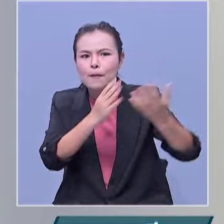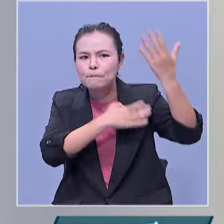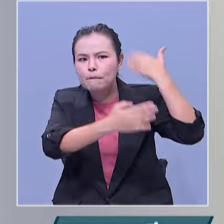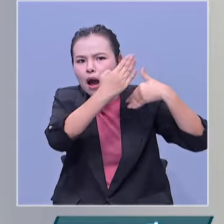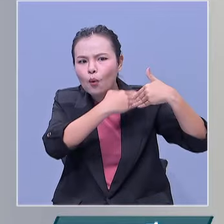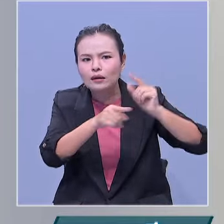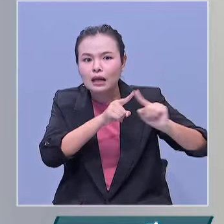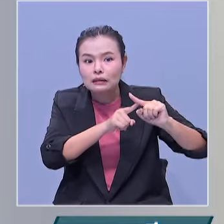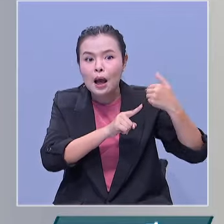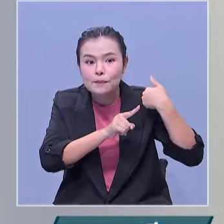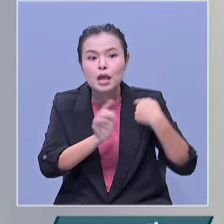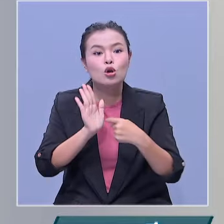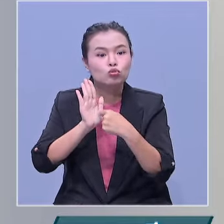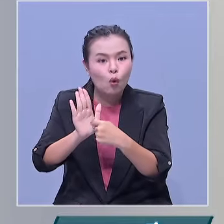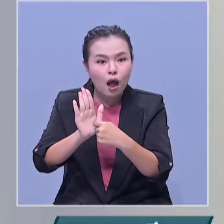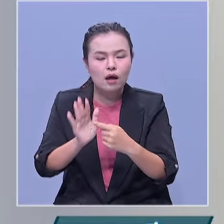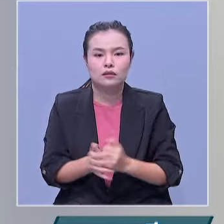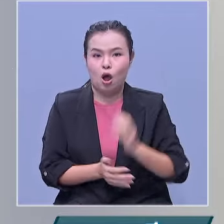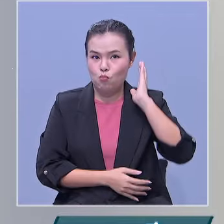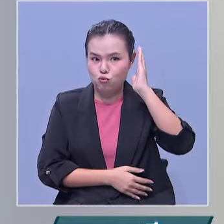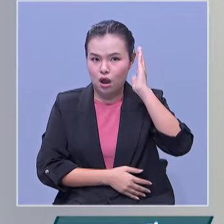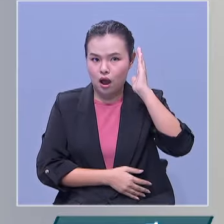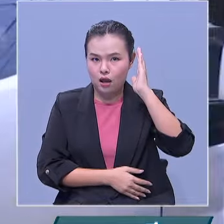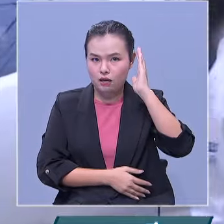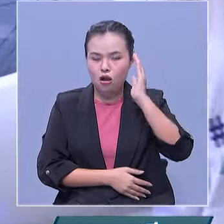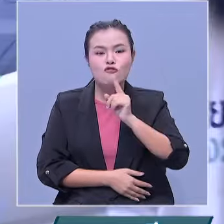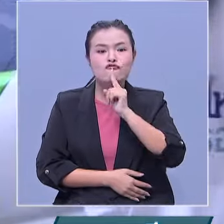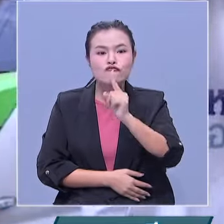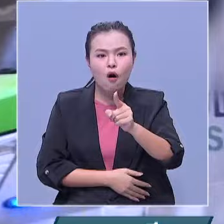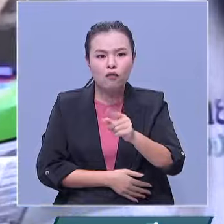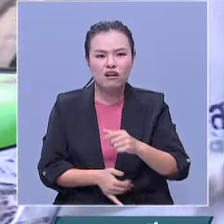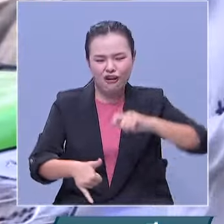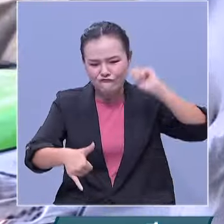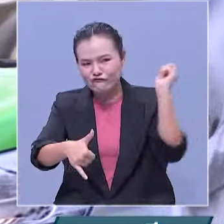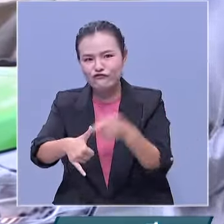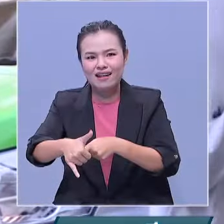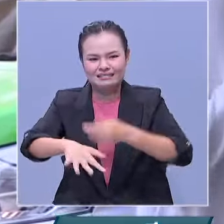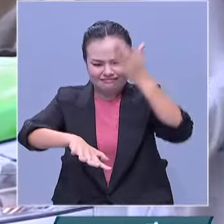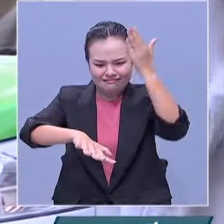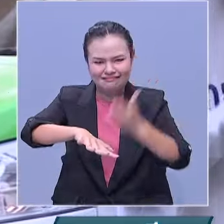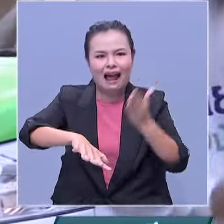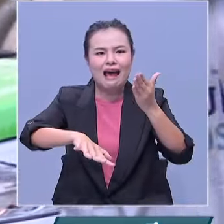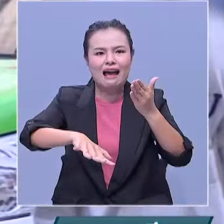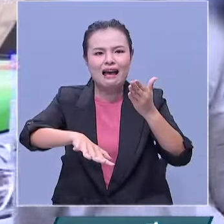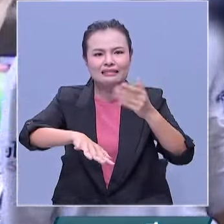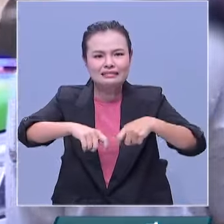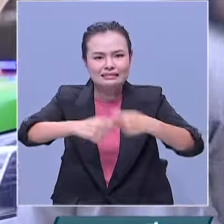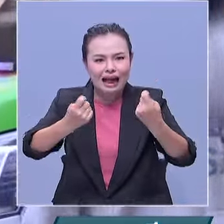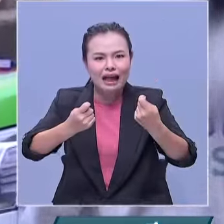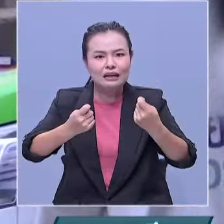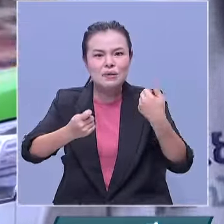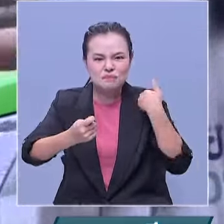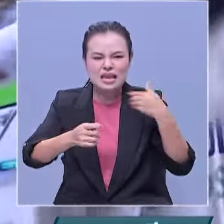ไม่อย่างเช่นเคสที่มีชายคนนึงมาร้องบอกว่าถูกไล่ฟันจนนิ้วขาดสงสัยว่าจะเป็นฝีมือของ